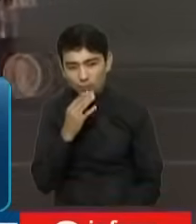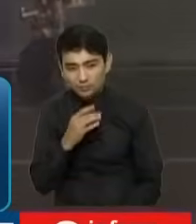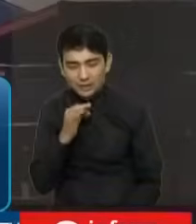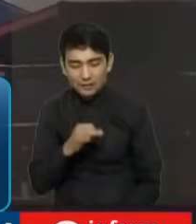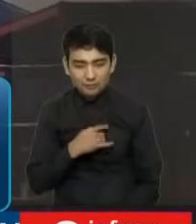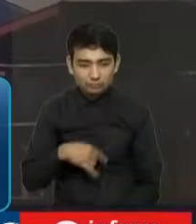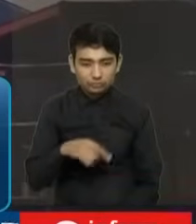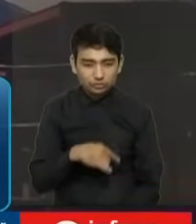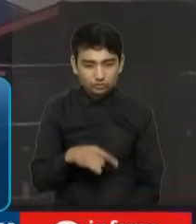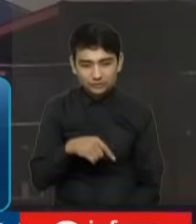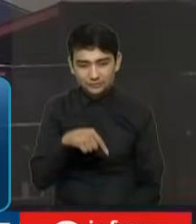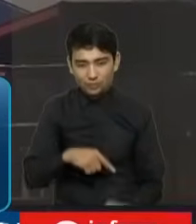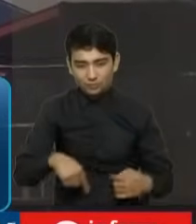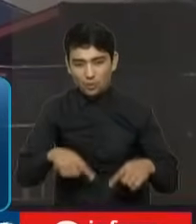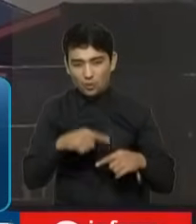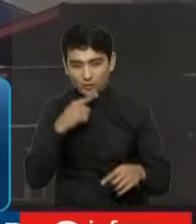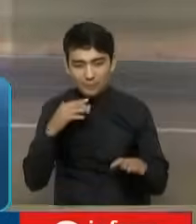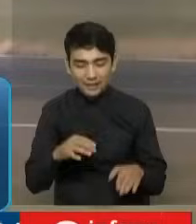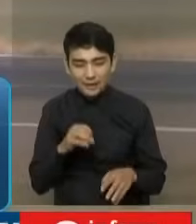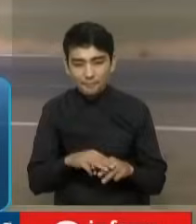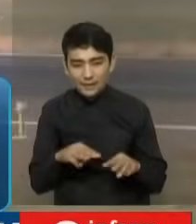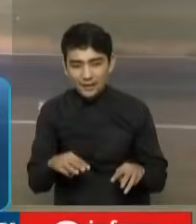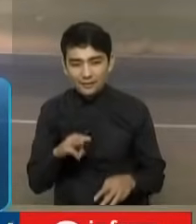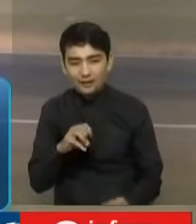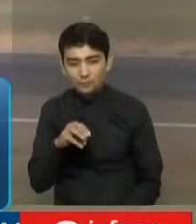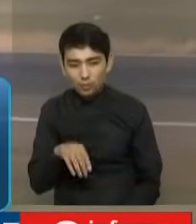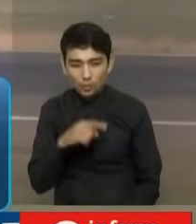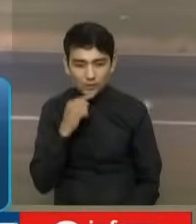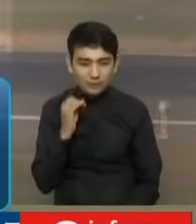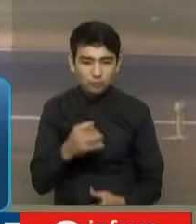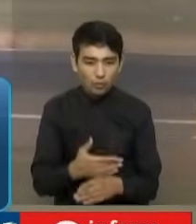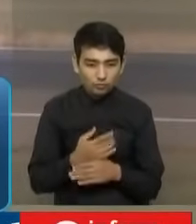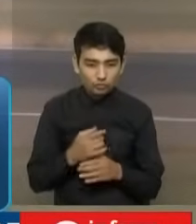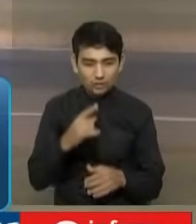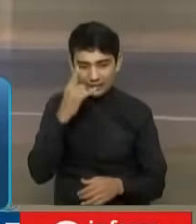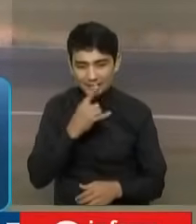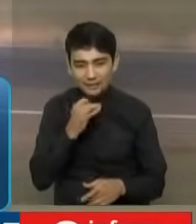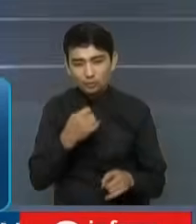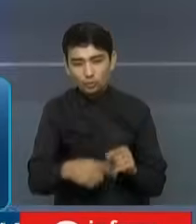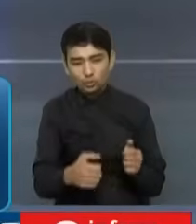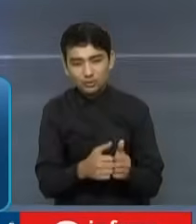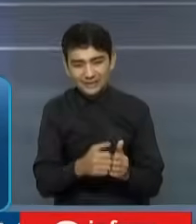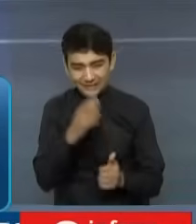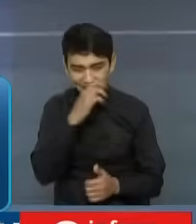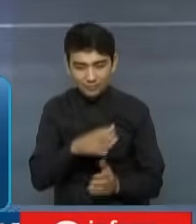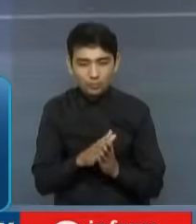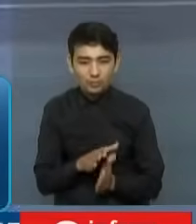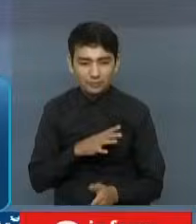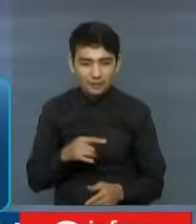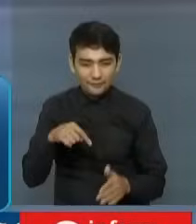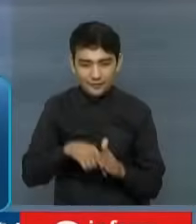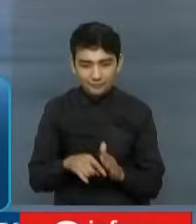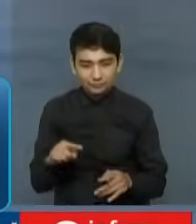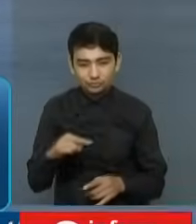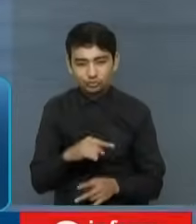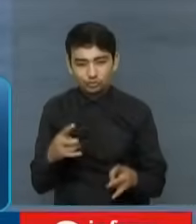зарубежному. Поэтому Министерство транспорта России рассматривает помощь Казахстана и других соседних стран, чтобы покрыть спрос на перелеты.